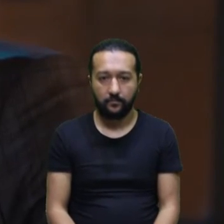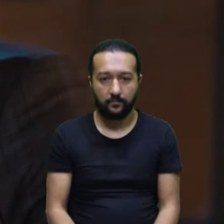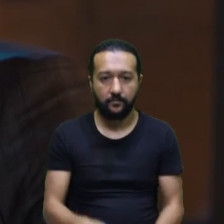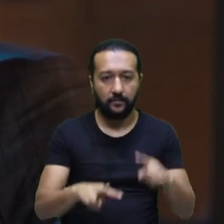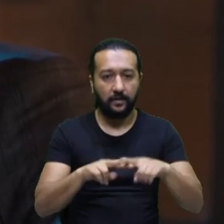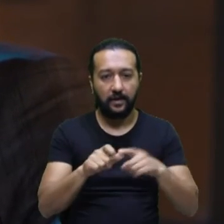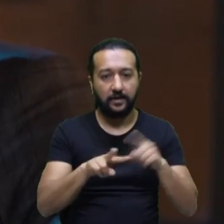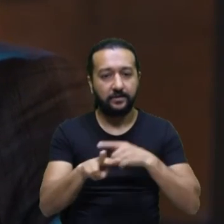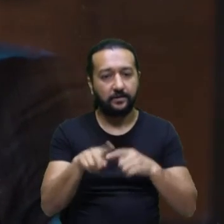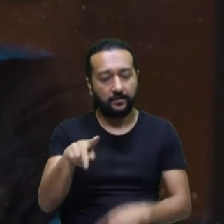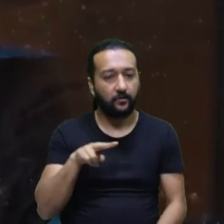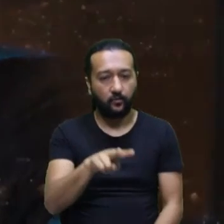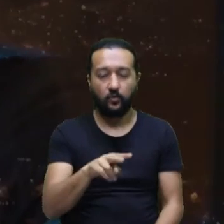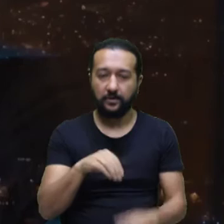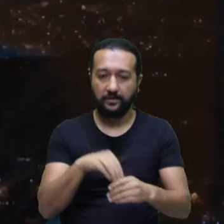Asya stili.